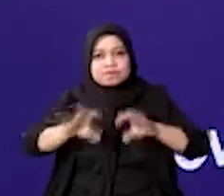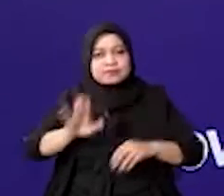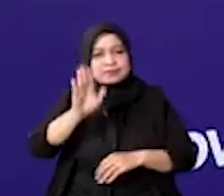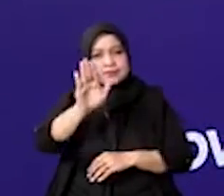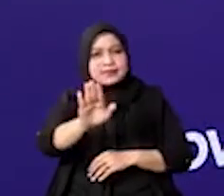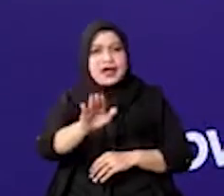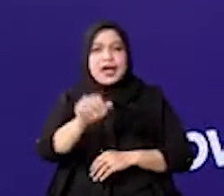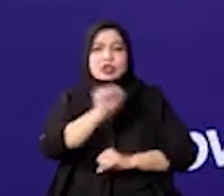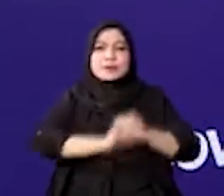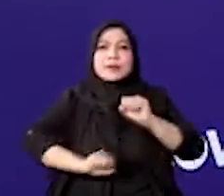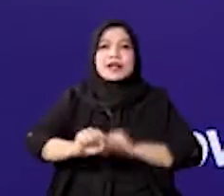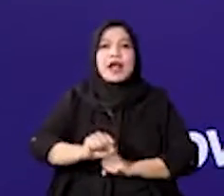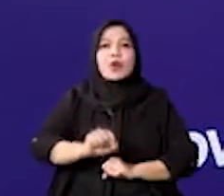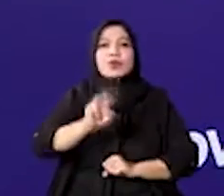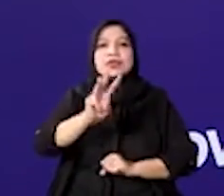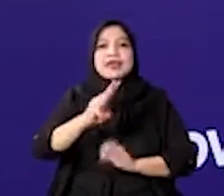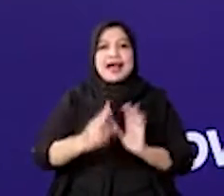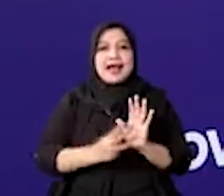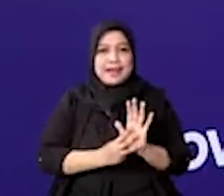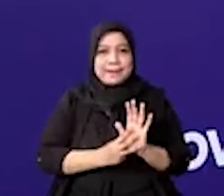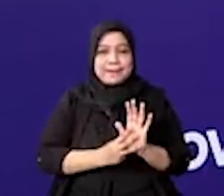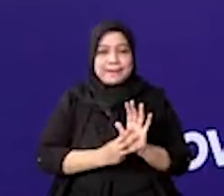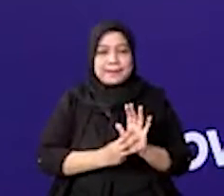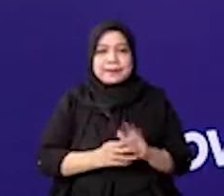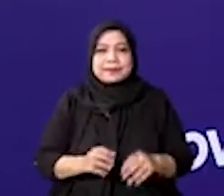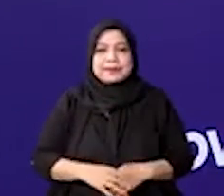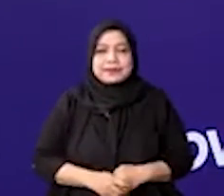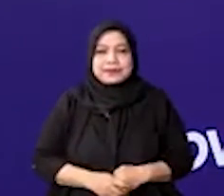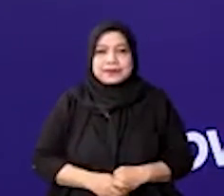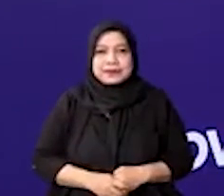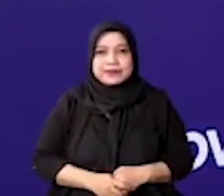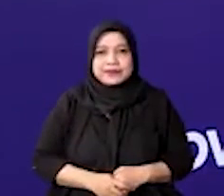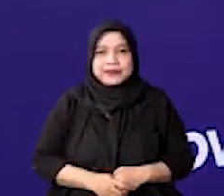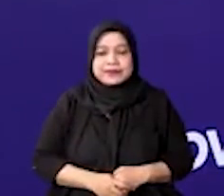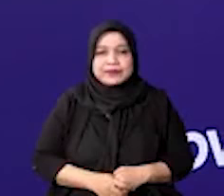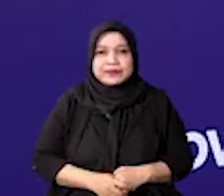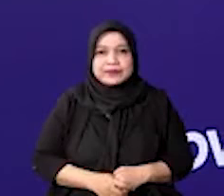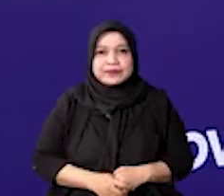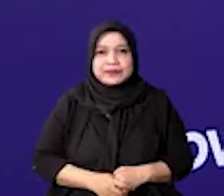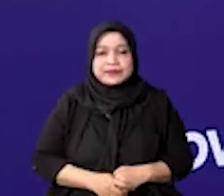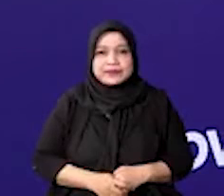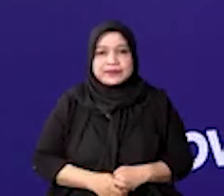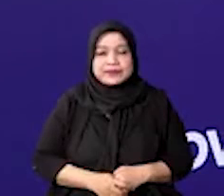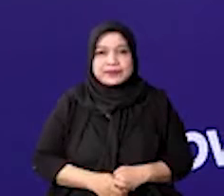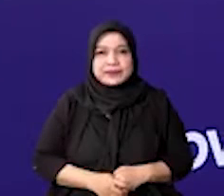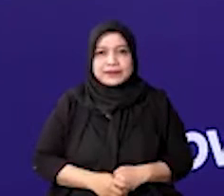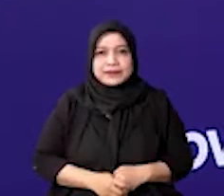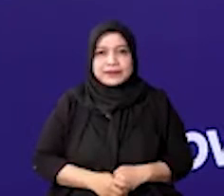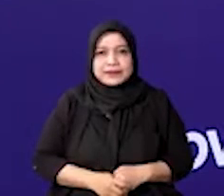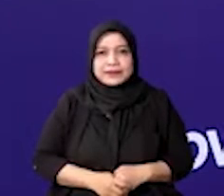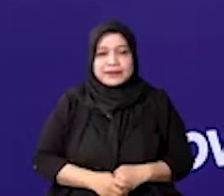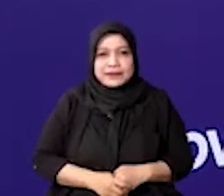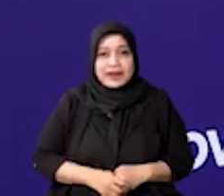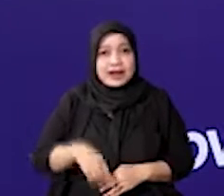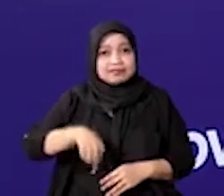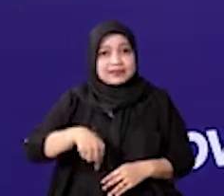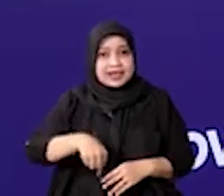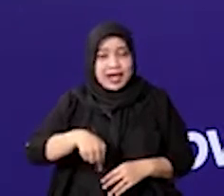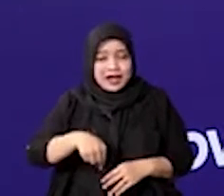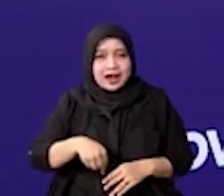eh konteks yang sekarang ini nah e kalau Habib melihat Eh bagaimana penerapan protokol kesehatan yang